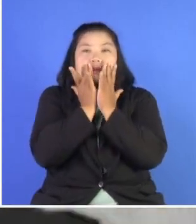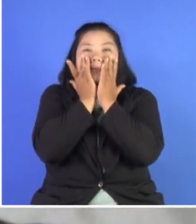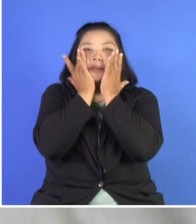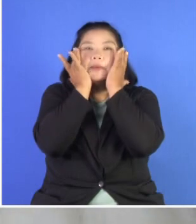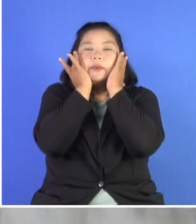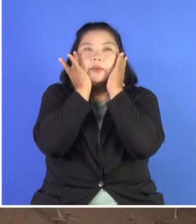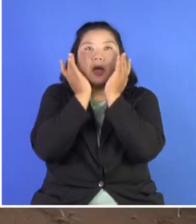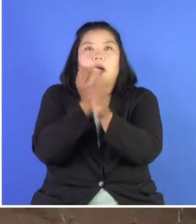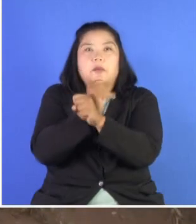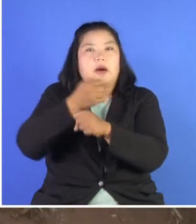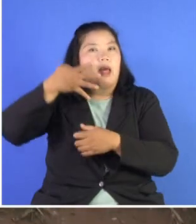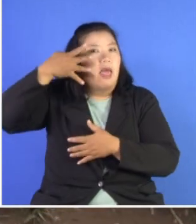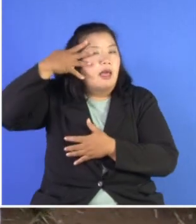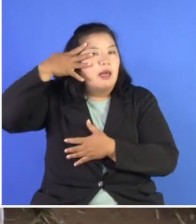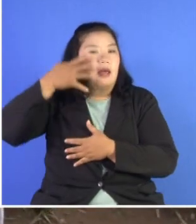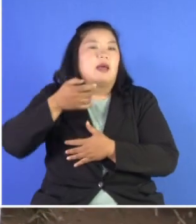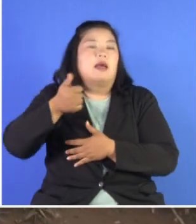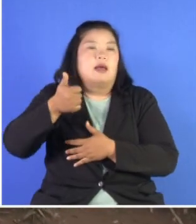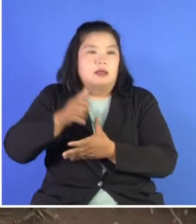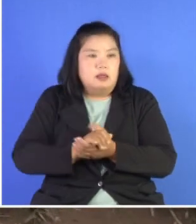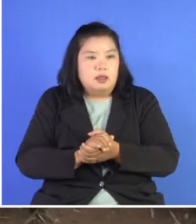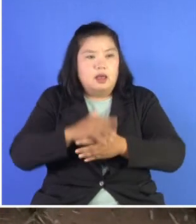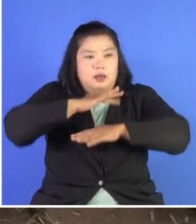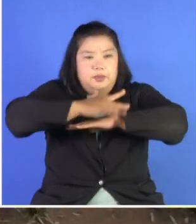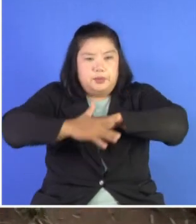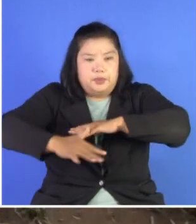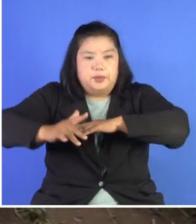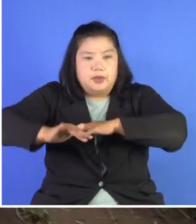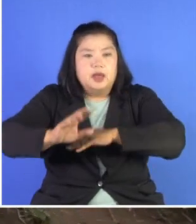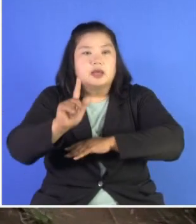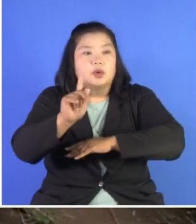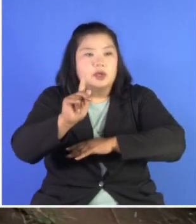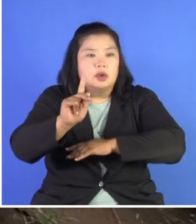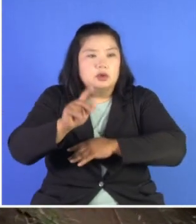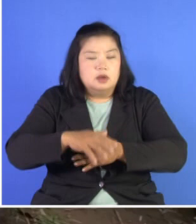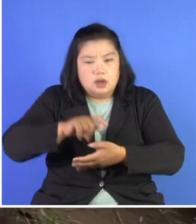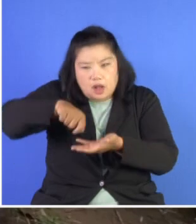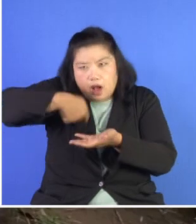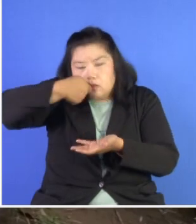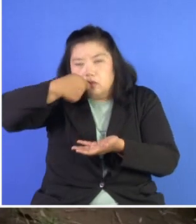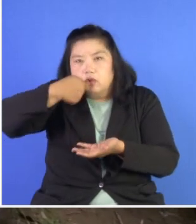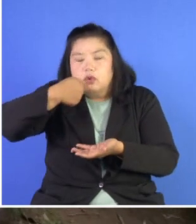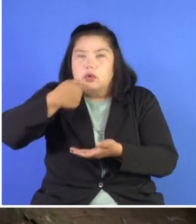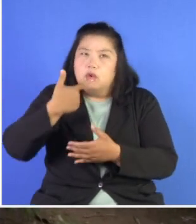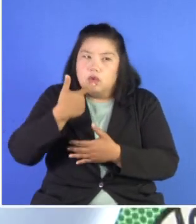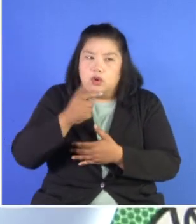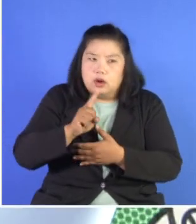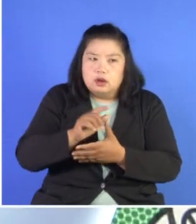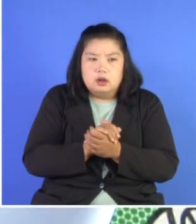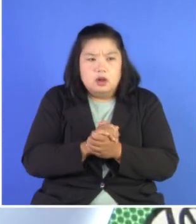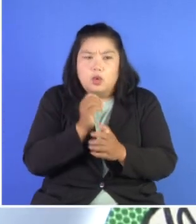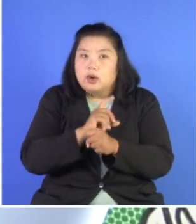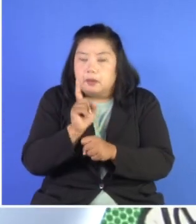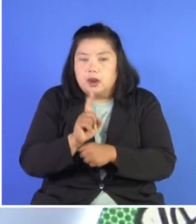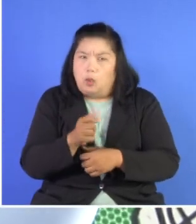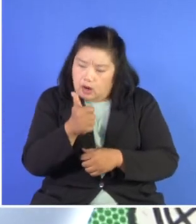แหละนะครับมันจะลอยขึ้นมาเหนือน้ำไงนะครับเนี่ยพอนั่นปั๊บก็เอาไปช้อนช้อนมันก็เอาไปทำอาหารถามว่าเมนูอะไรบ้างไปทำ